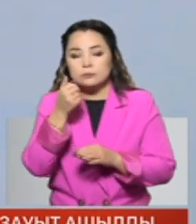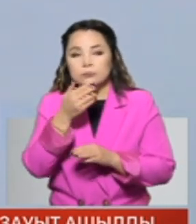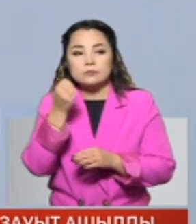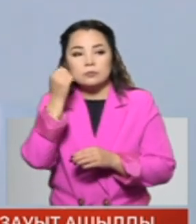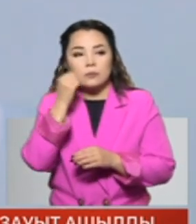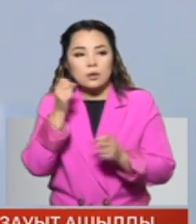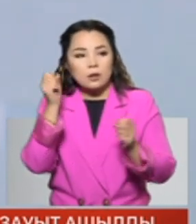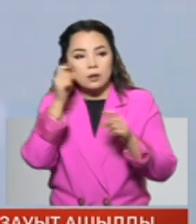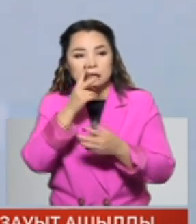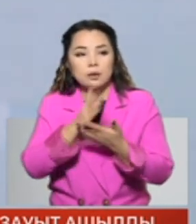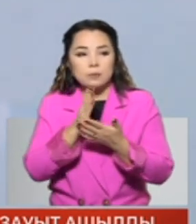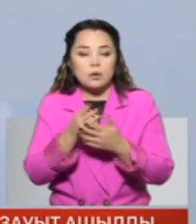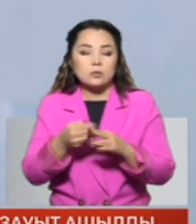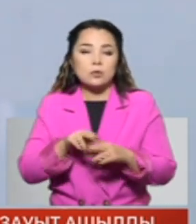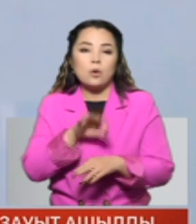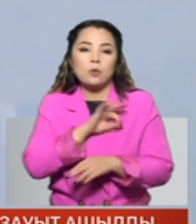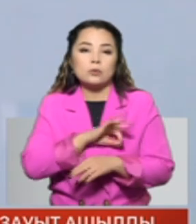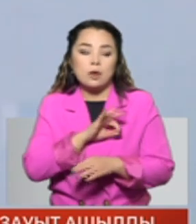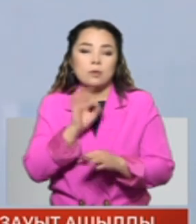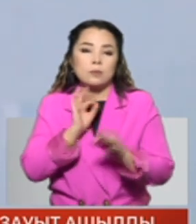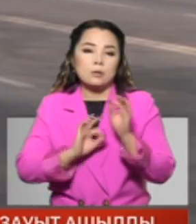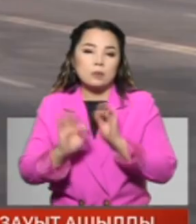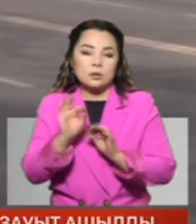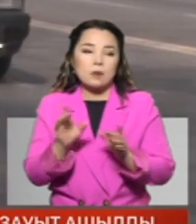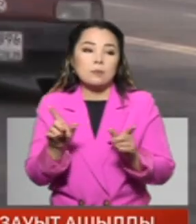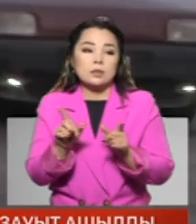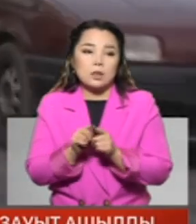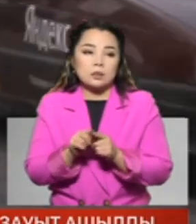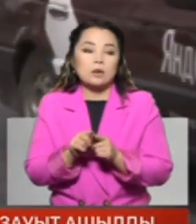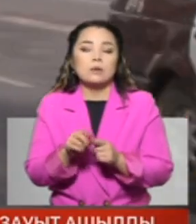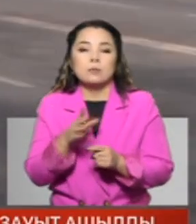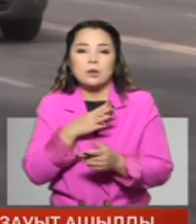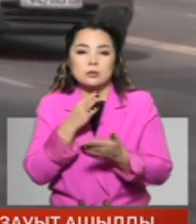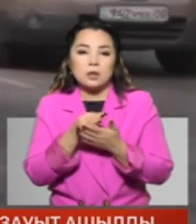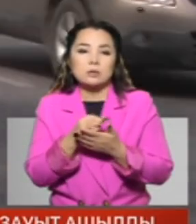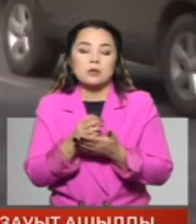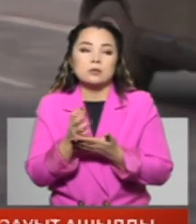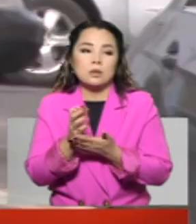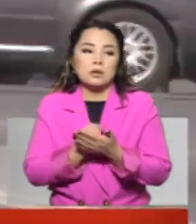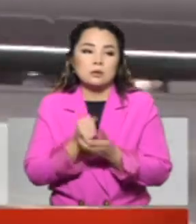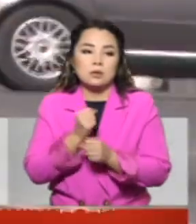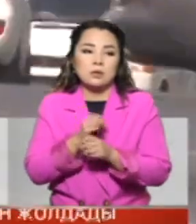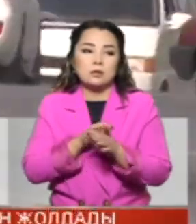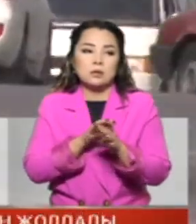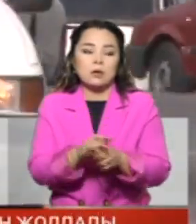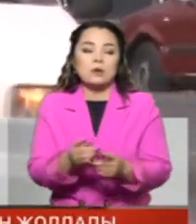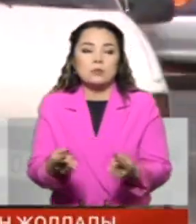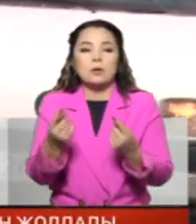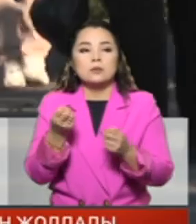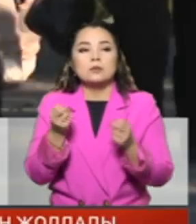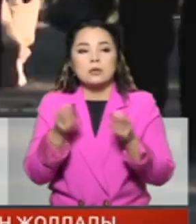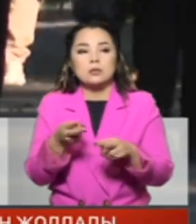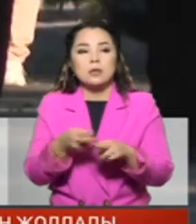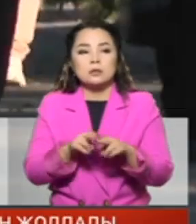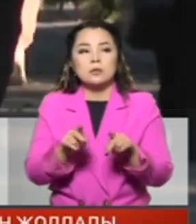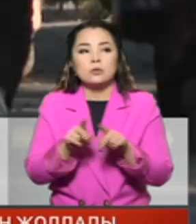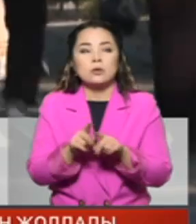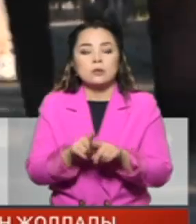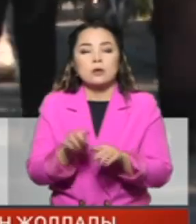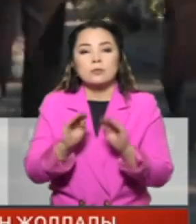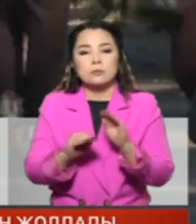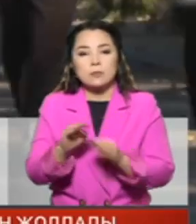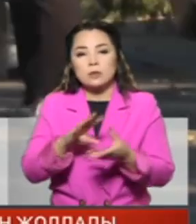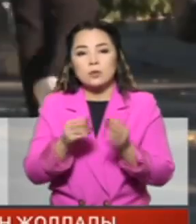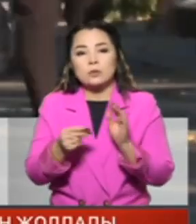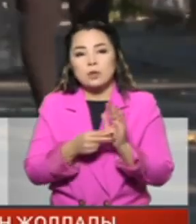ескіріп кеткенін анықтады. Алайда қолданыстағы препараттармен бірге қойма сөрелерінде сақталып келген. Аса қауіпті дертті анықтауға арналған реагенттердің